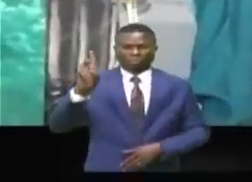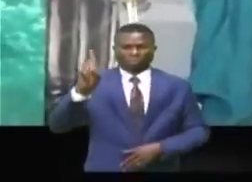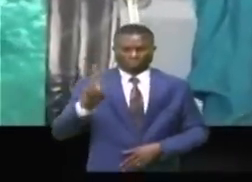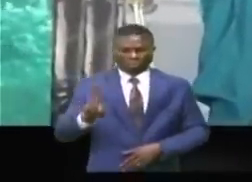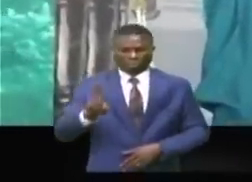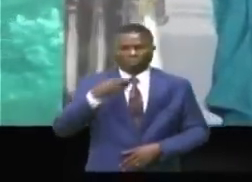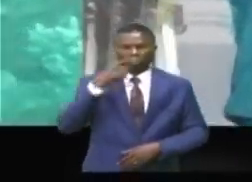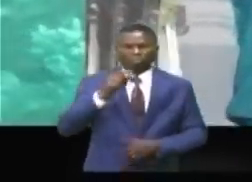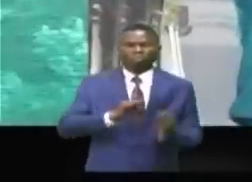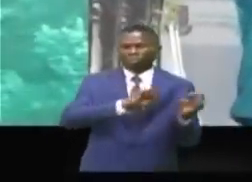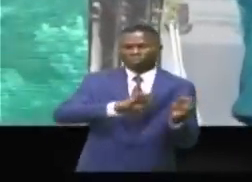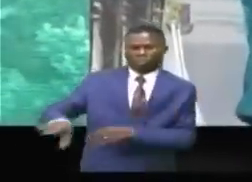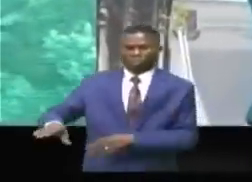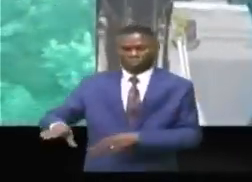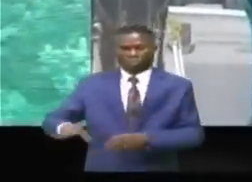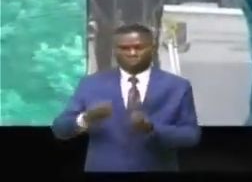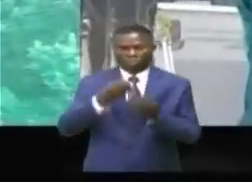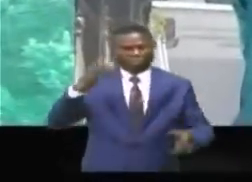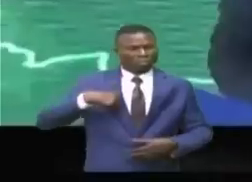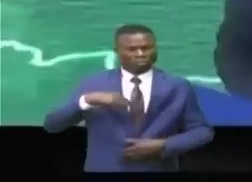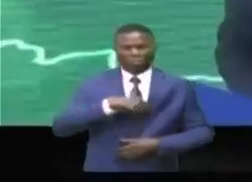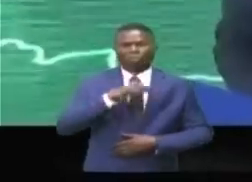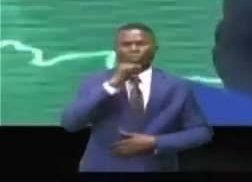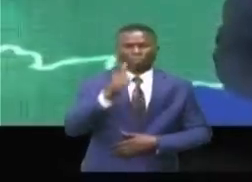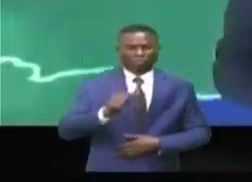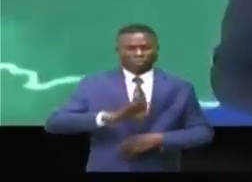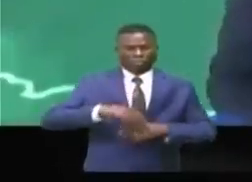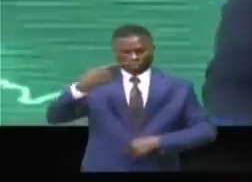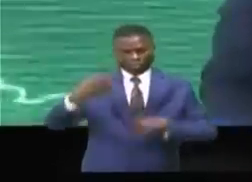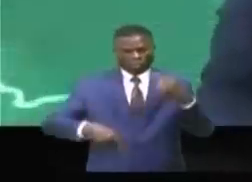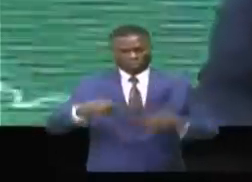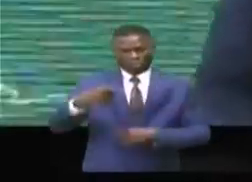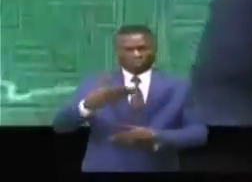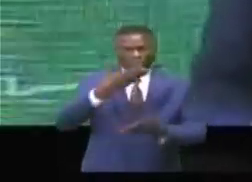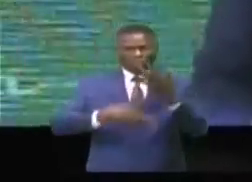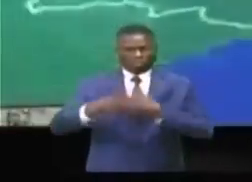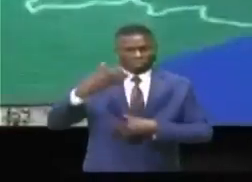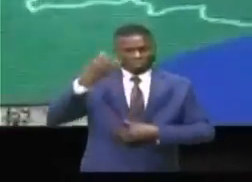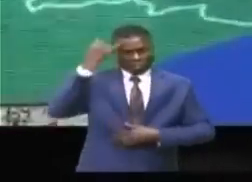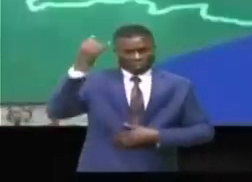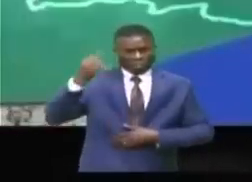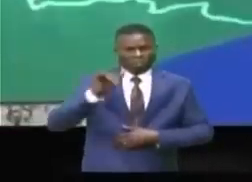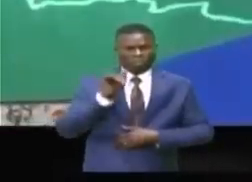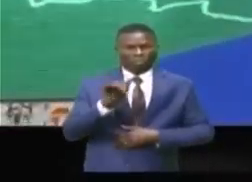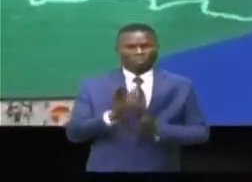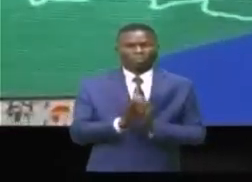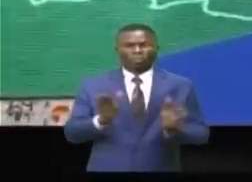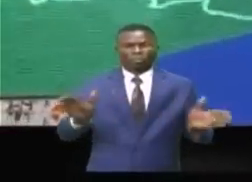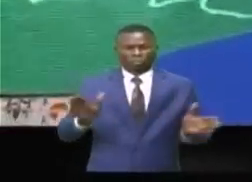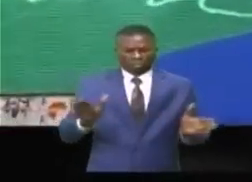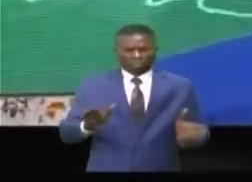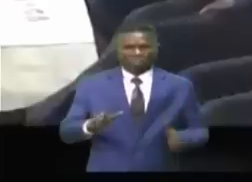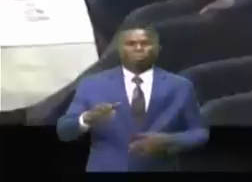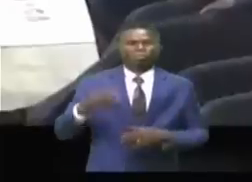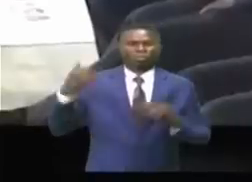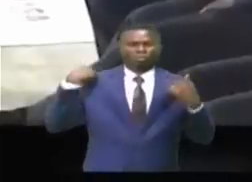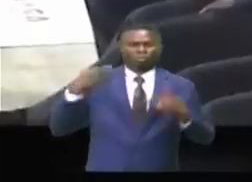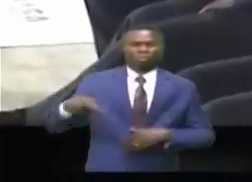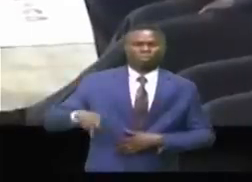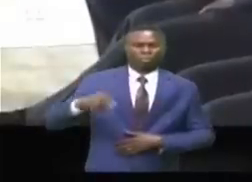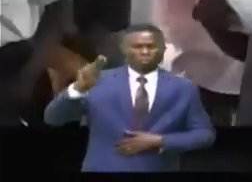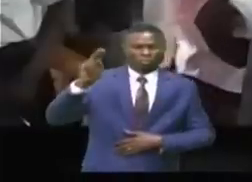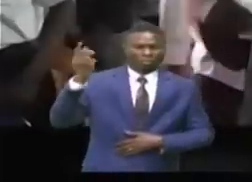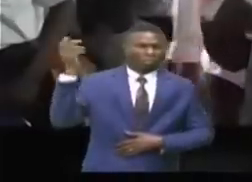« N'abandonnons pas notre héritage ». Après débat et échange scientifique, le directeur général de l'ISDERM Mbandaka, le